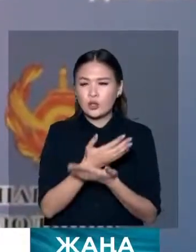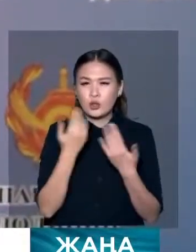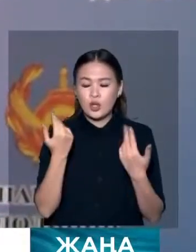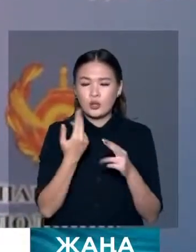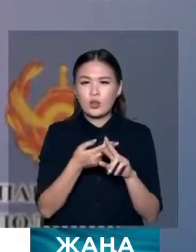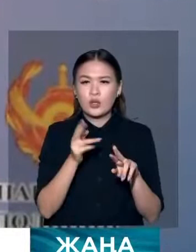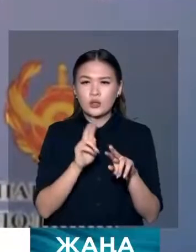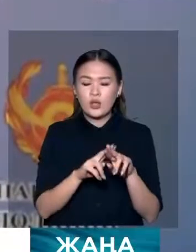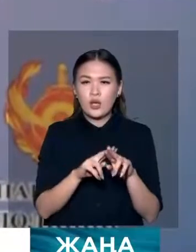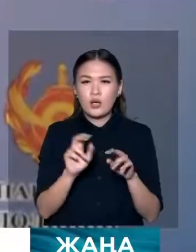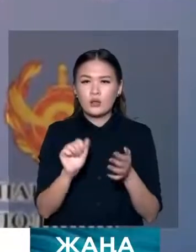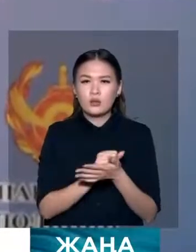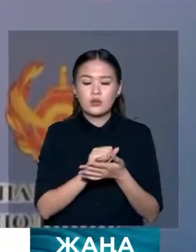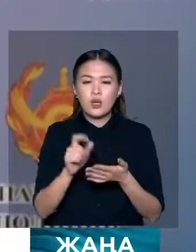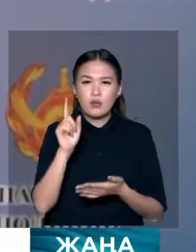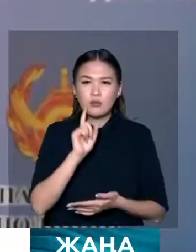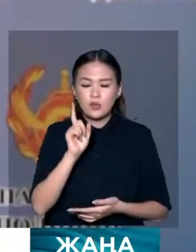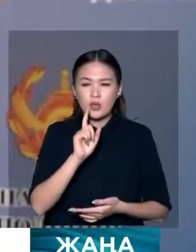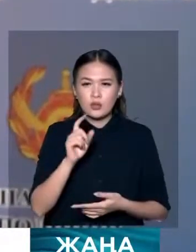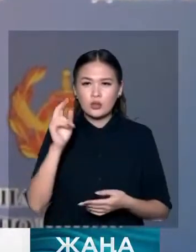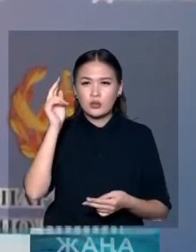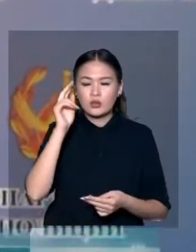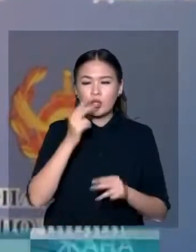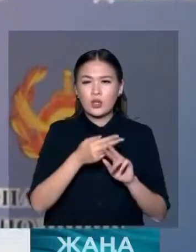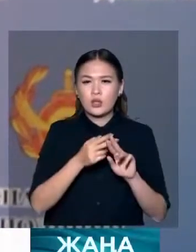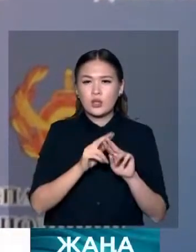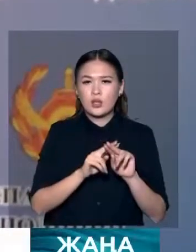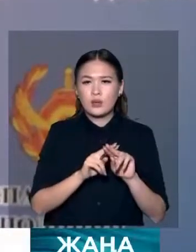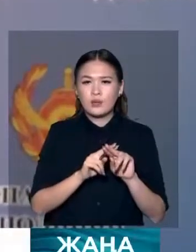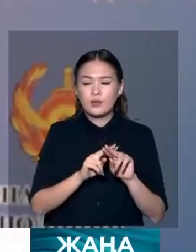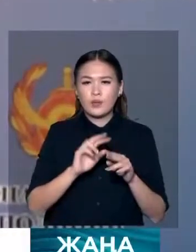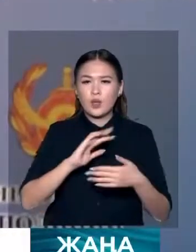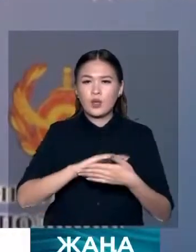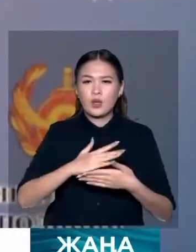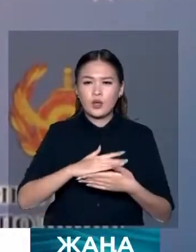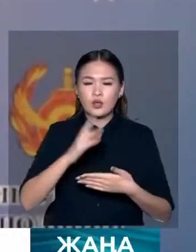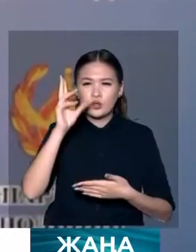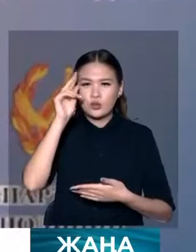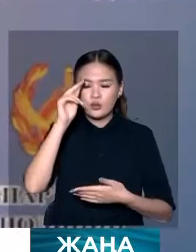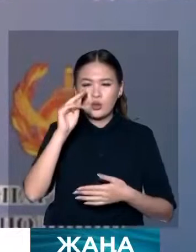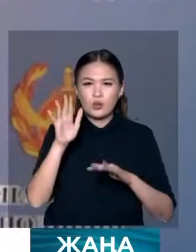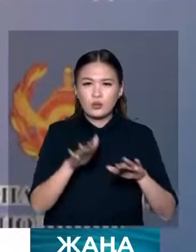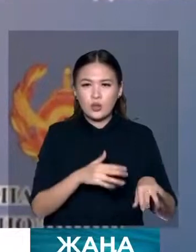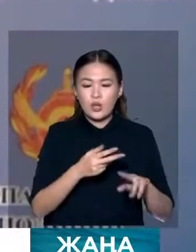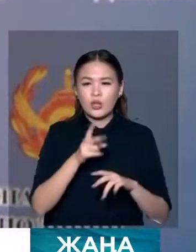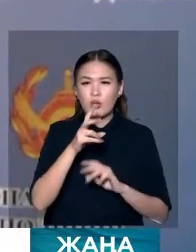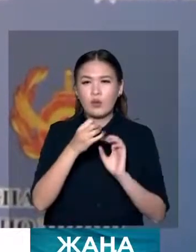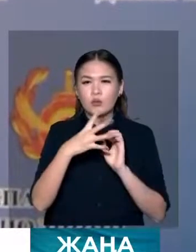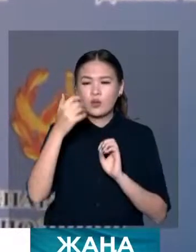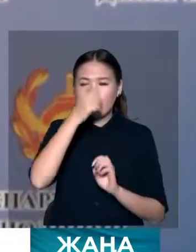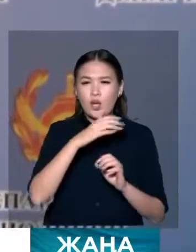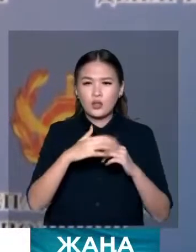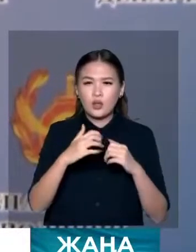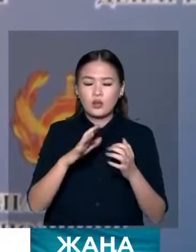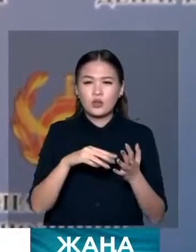аумағында құжаттарға мерзімі өтіп, және де Атырау қаласы аумағында 2015 жылдан бері, яғни 7